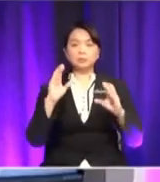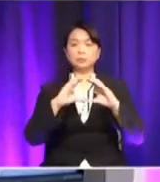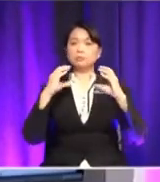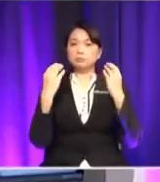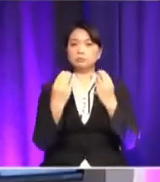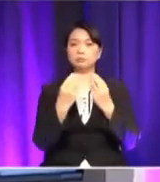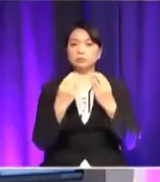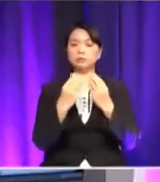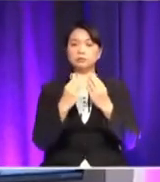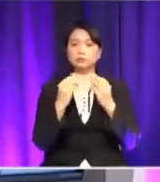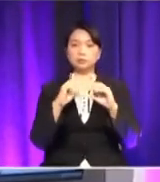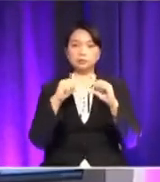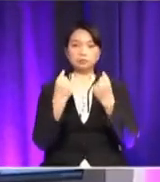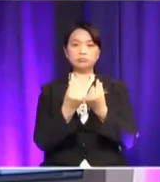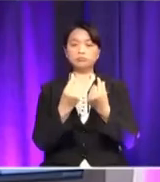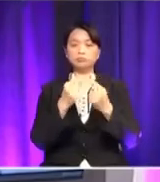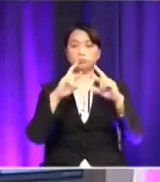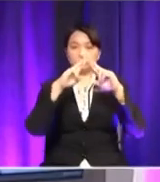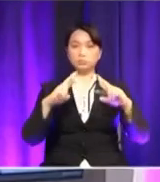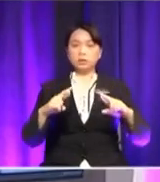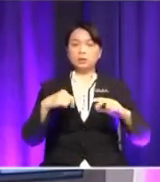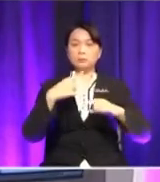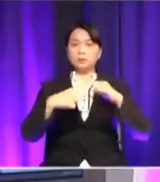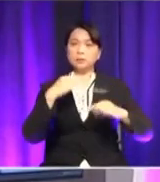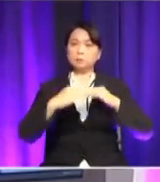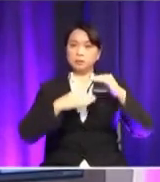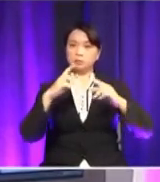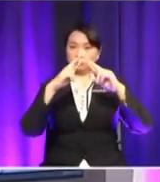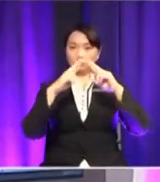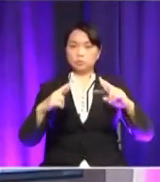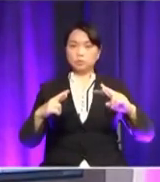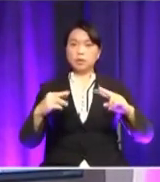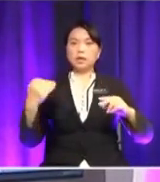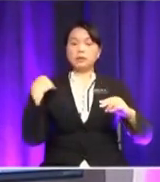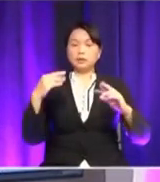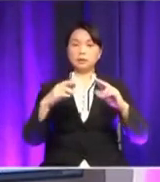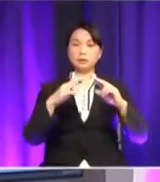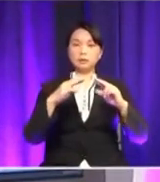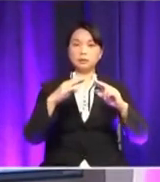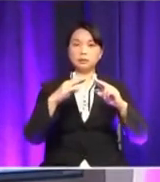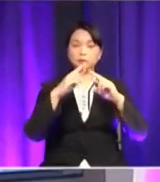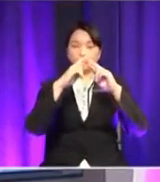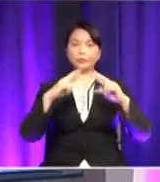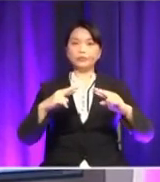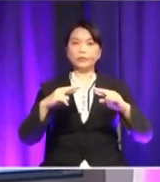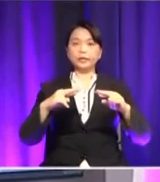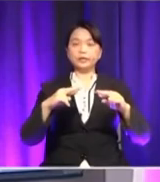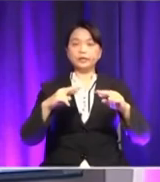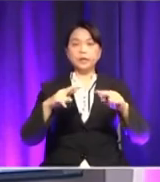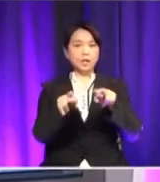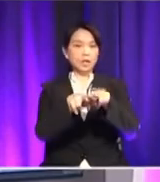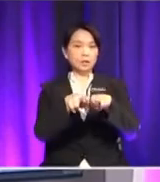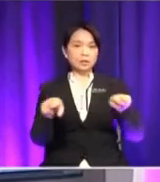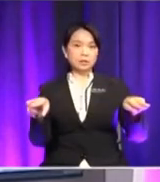oke apa pembinaan bombongi yang pertama ialah Bumbung rata bumbu rata ini dia punya darjah